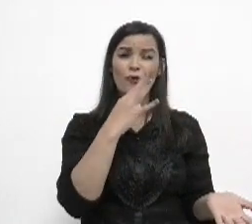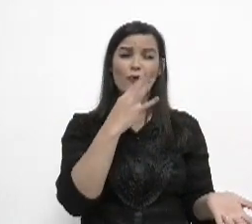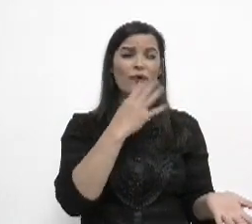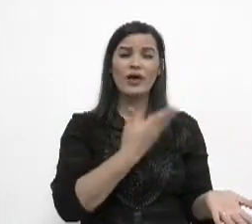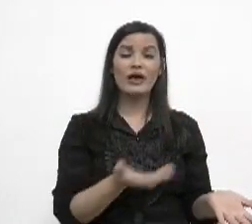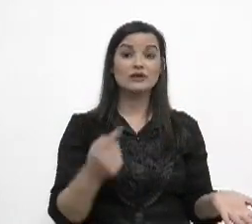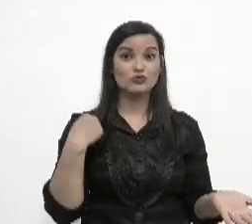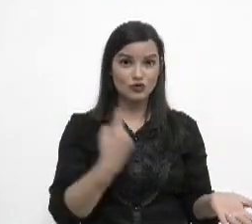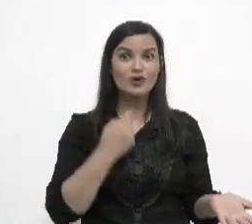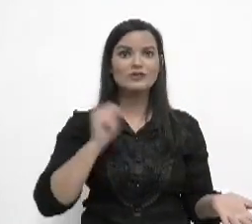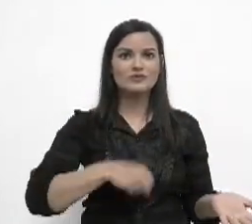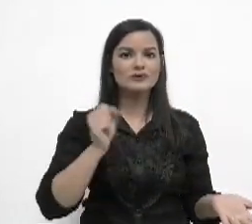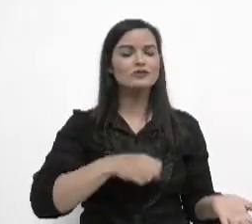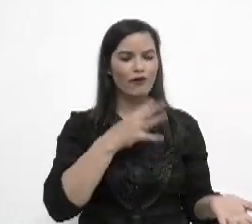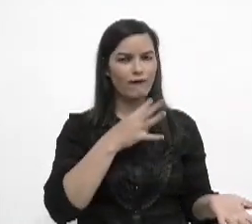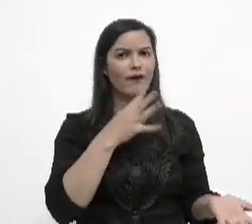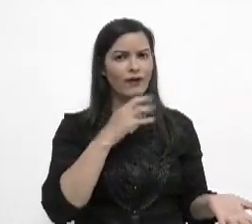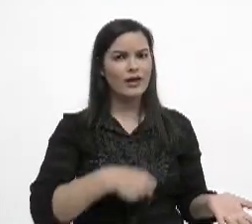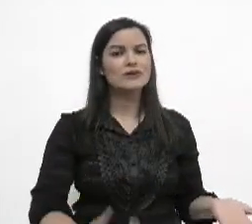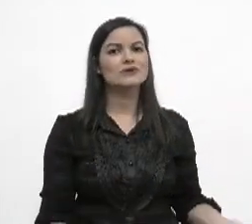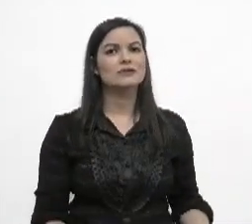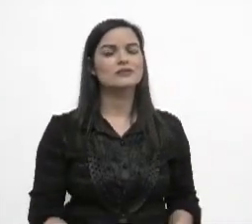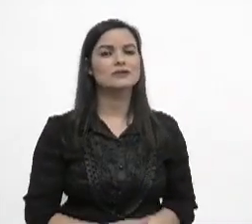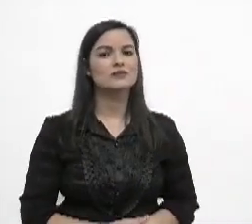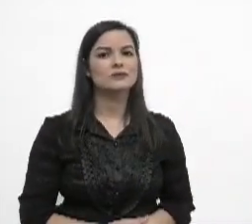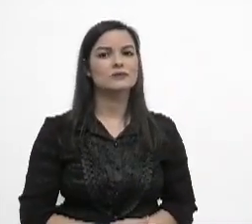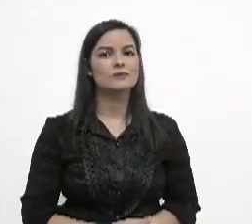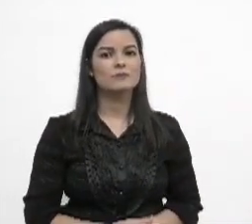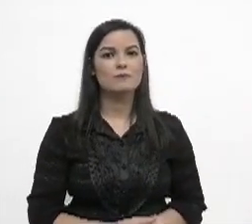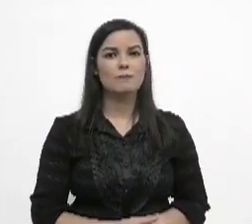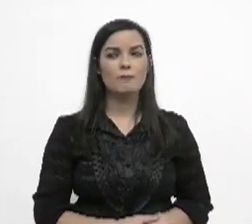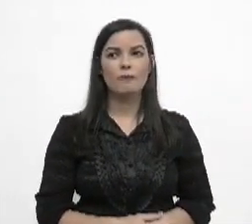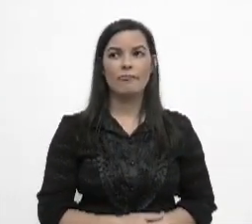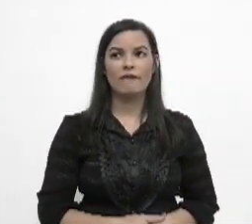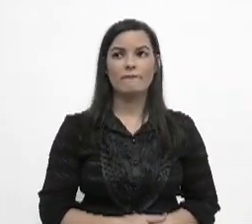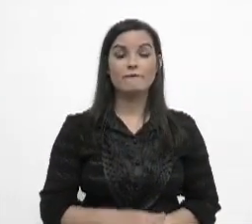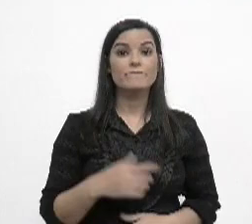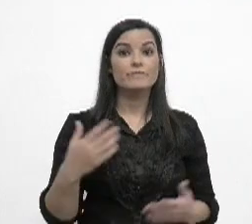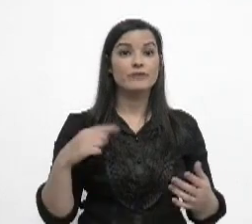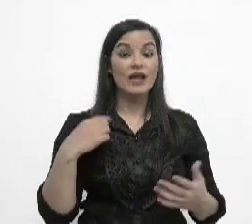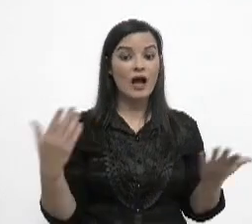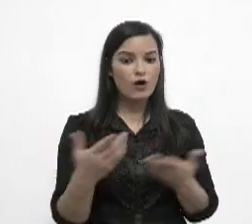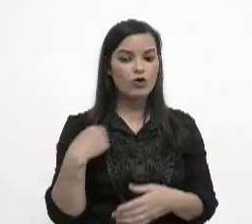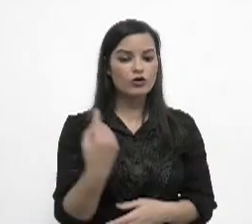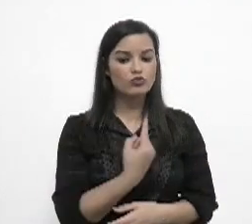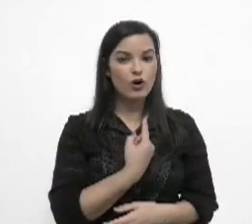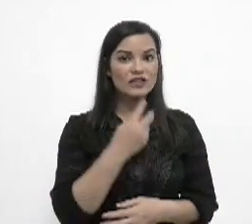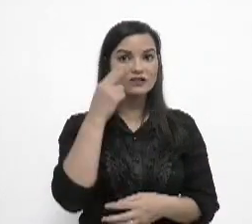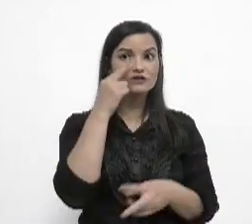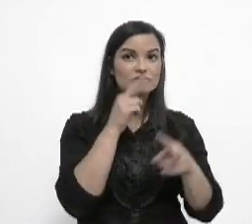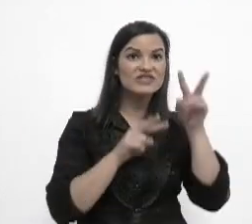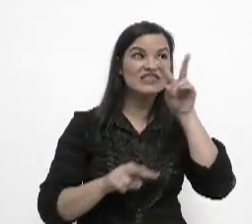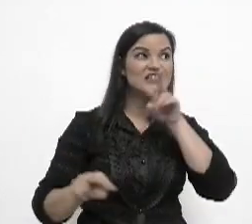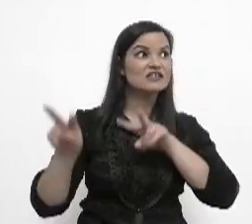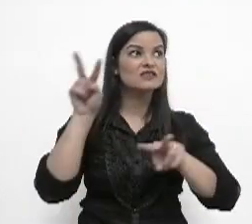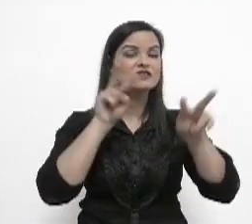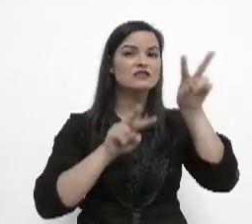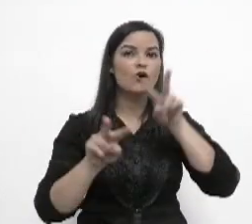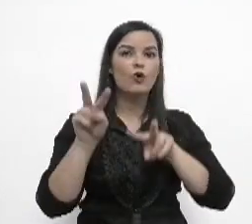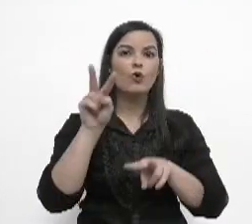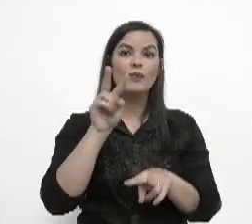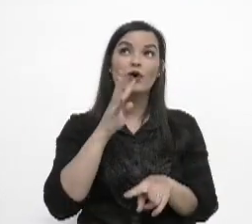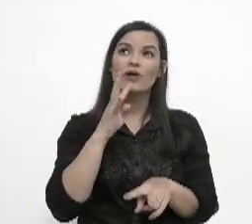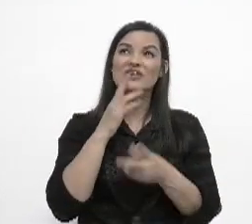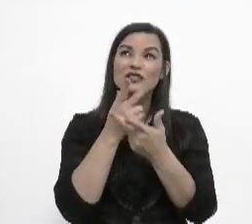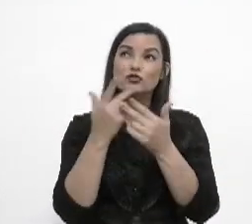비밀을 보는 눈이 바로 우리들의 눈이어야 합니다. Nós temos a visão agora para olhar os mistérios de Deus. Deve ser seus nossos